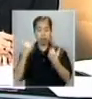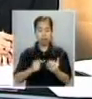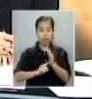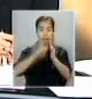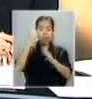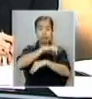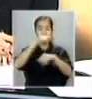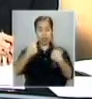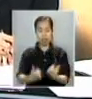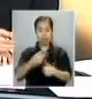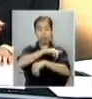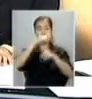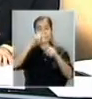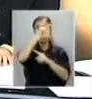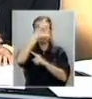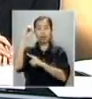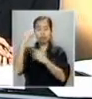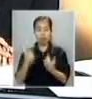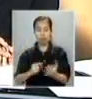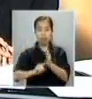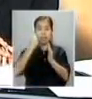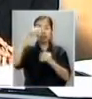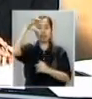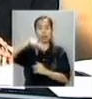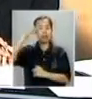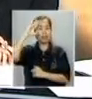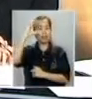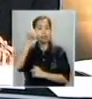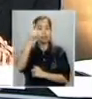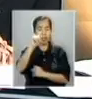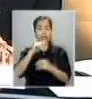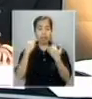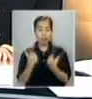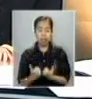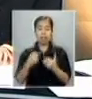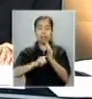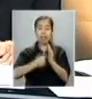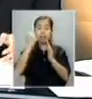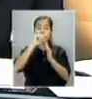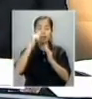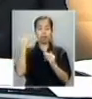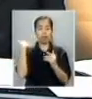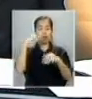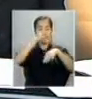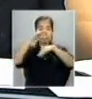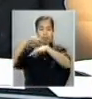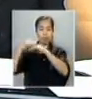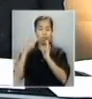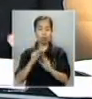นาฬิกาภายในสอชอหรือที่กรมทหารราบที่11รักษาพระองค์ซึ่งครั้งนี้จะมีเจ้าหน้าที่จากสำนักปลัดน